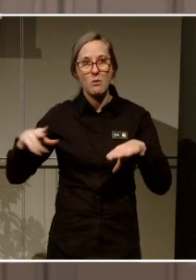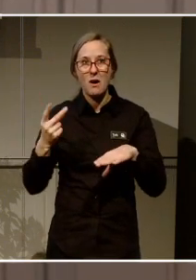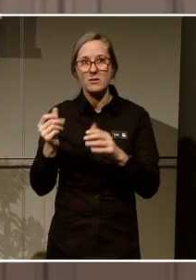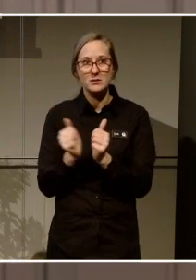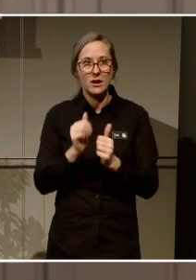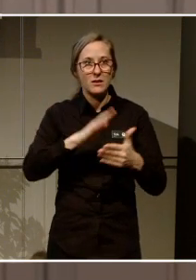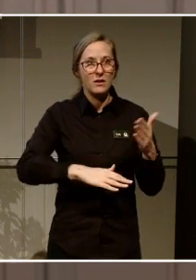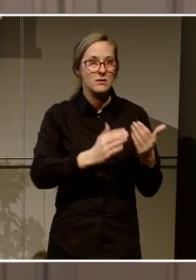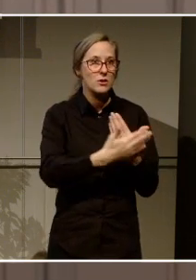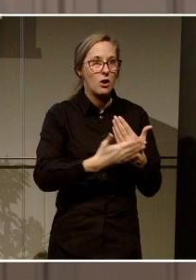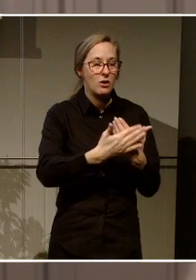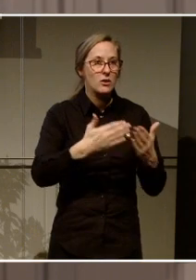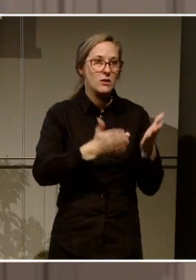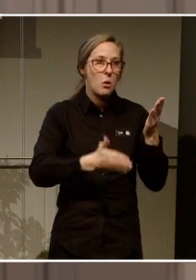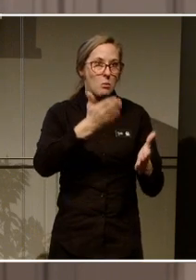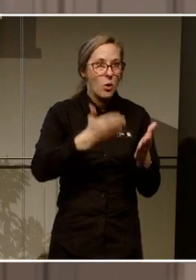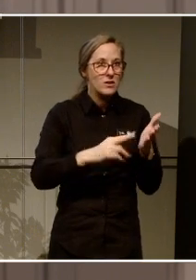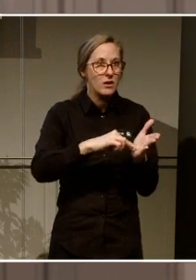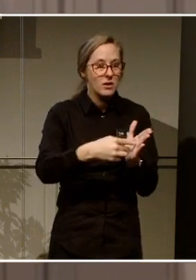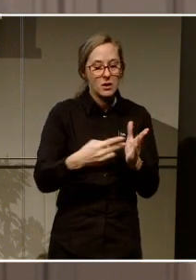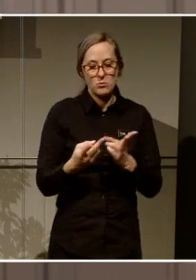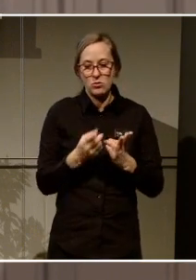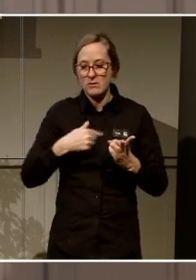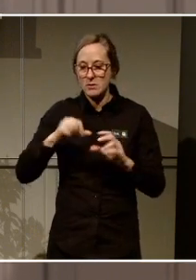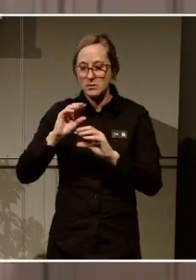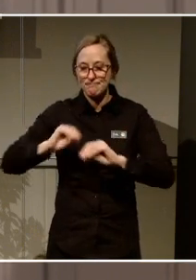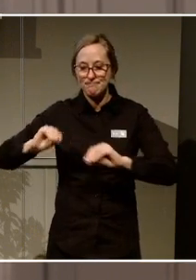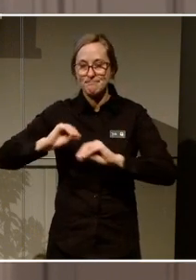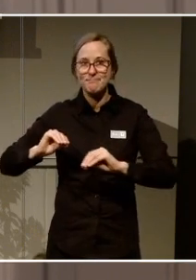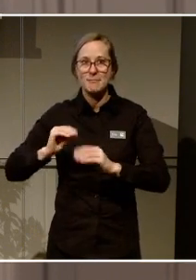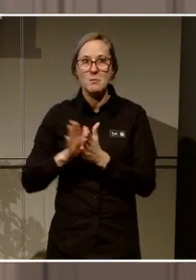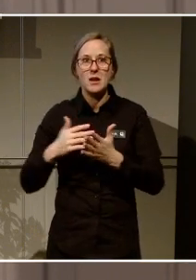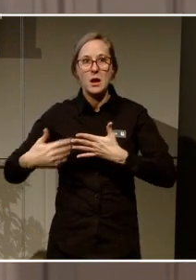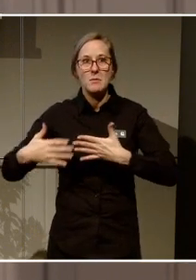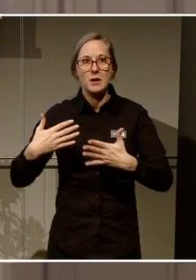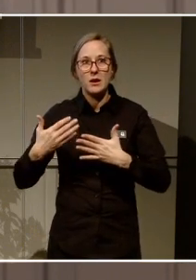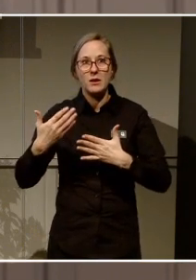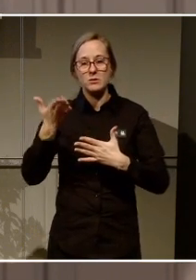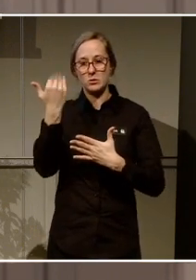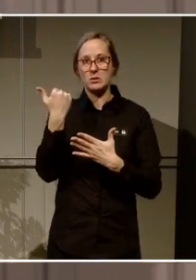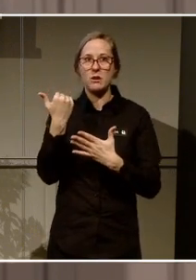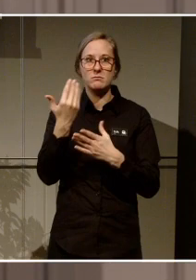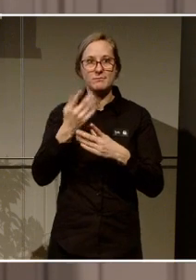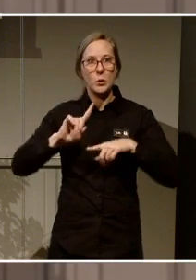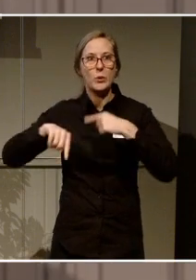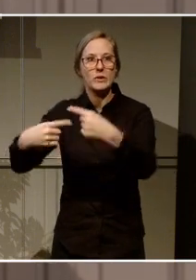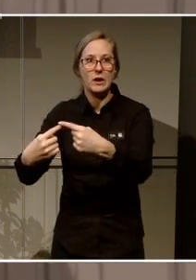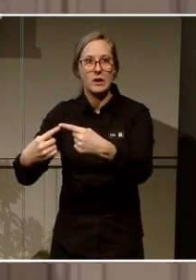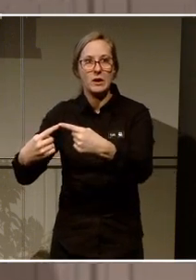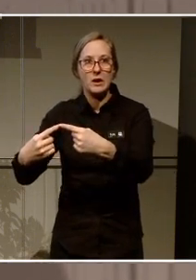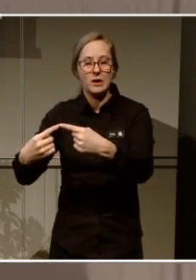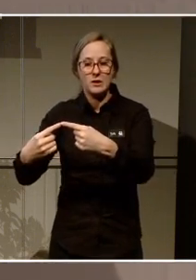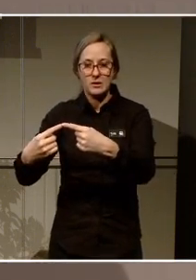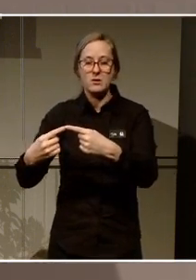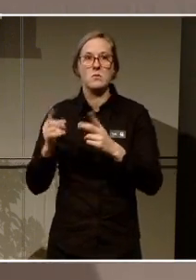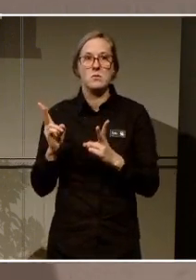sätt. Och då måste vi ge medarbetarna stöd att kompensera de här låga broarna. Och se till att vi tar andra vägar